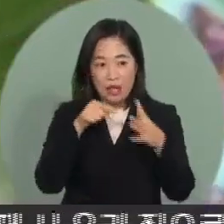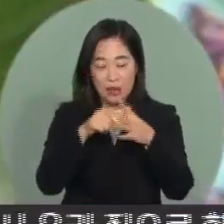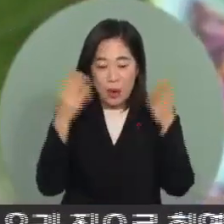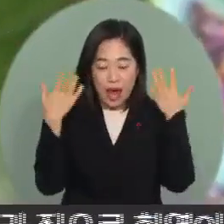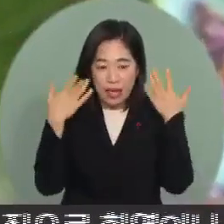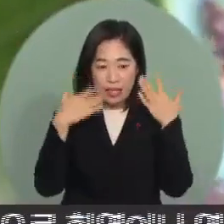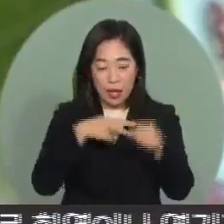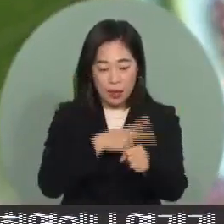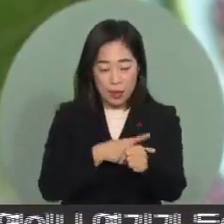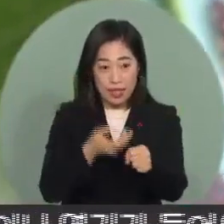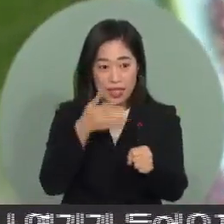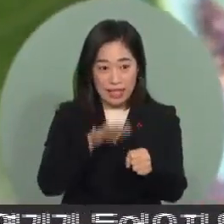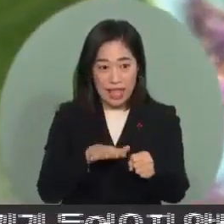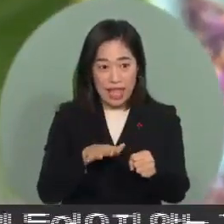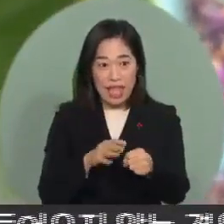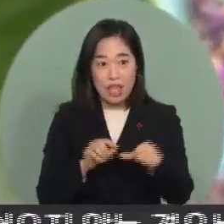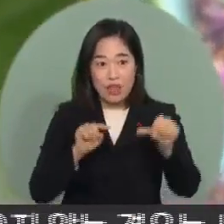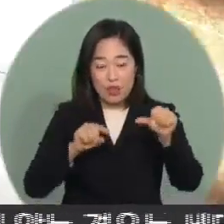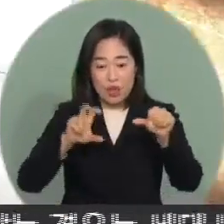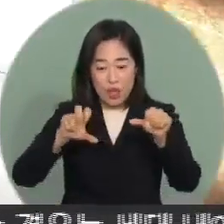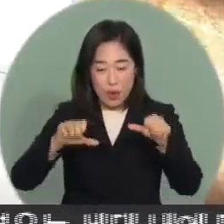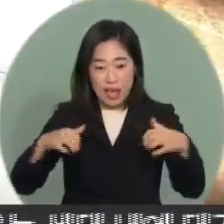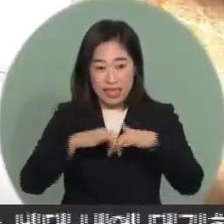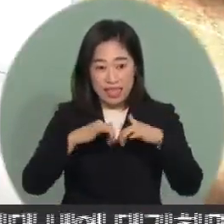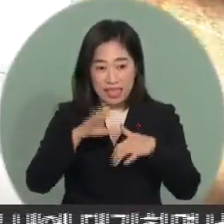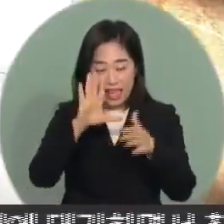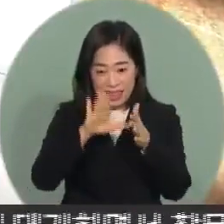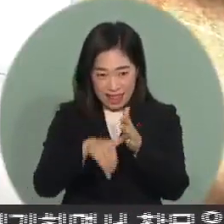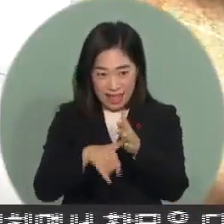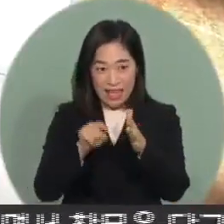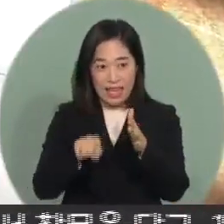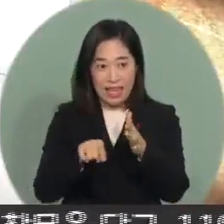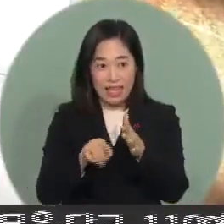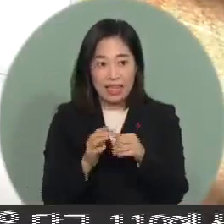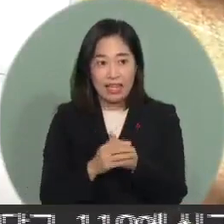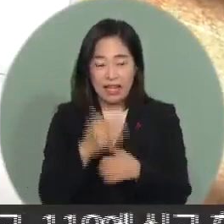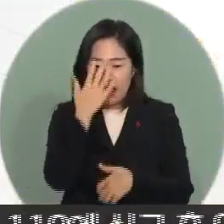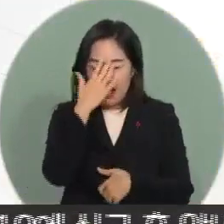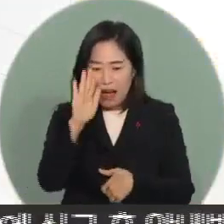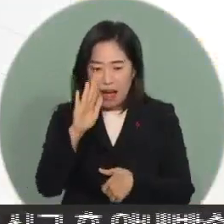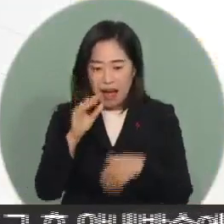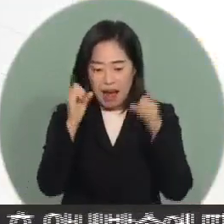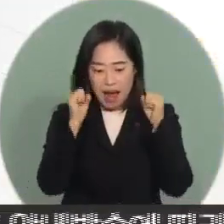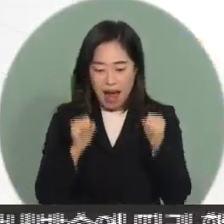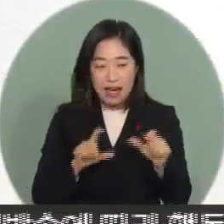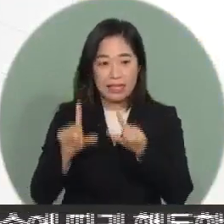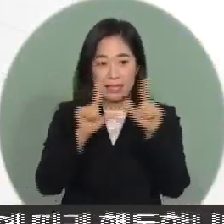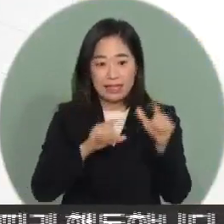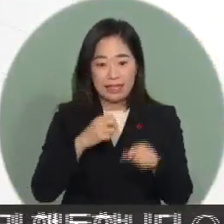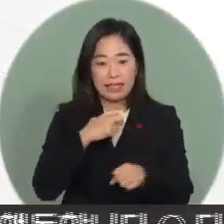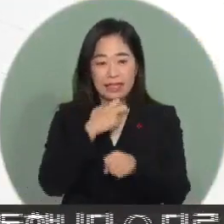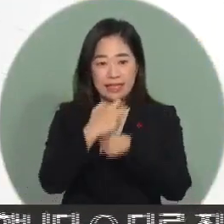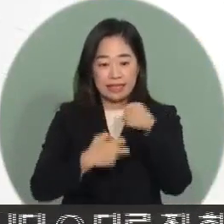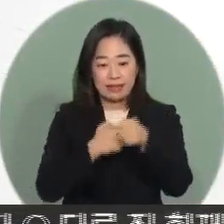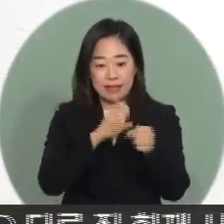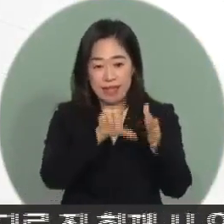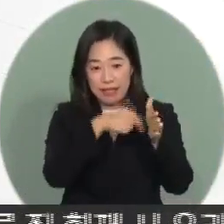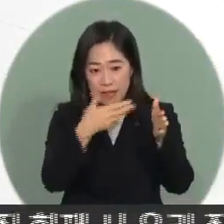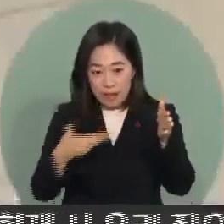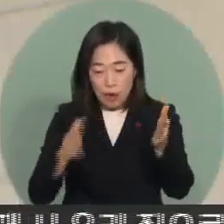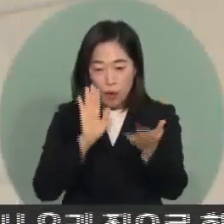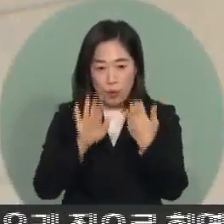김할머니는 6.25 전쟁으로 피난길에 올라 낯선 땅에 정착했습니다. 70년의 세월이 지나고서야